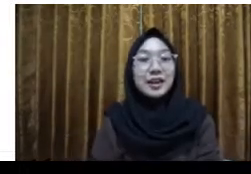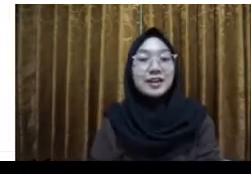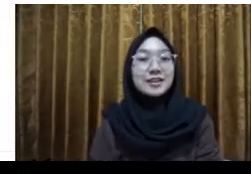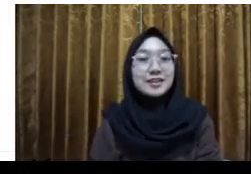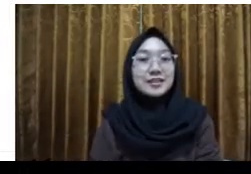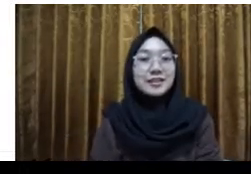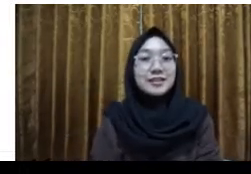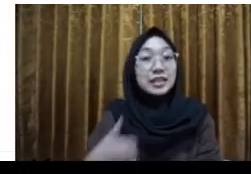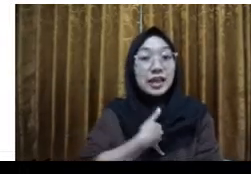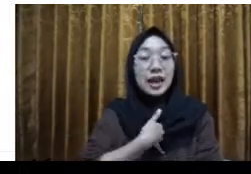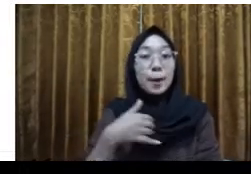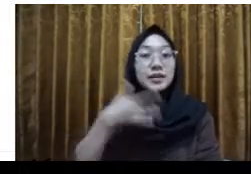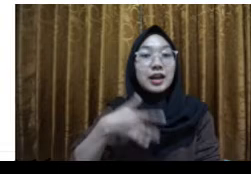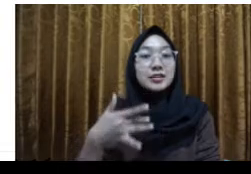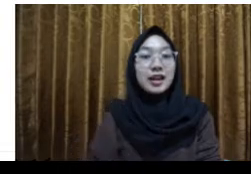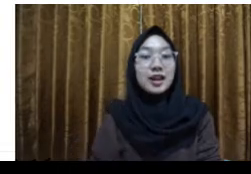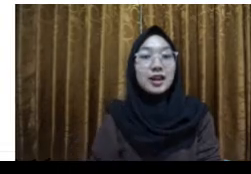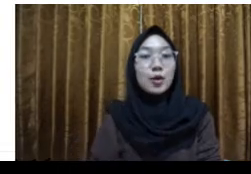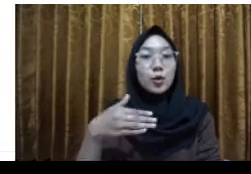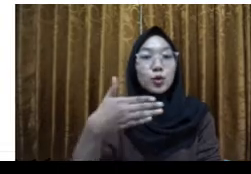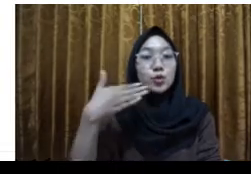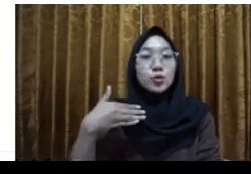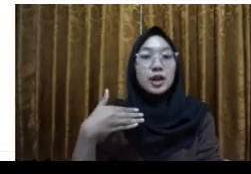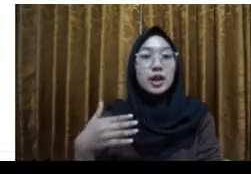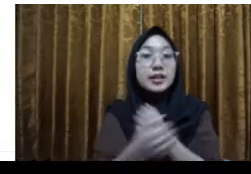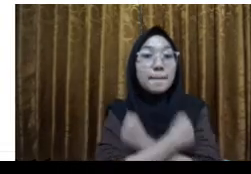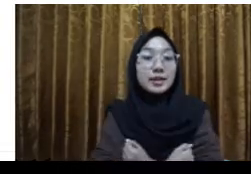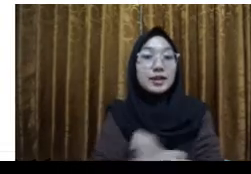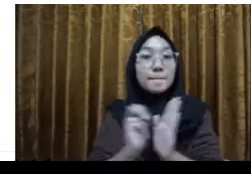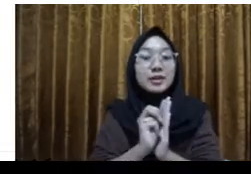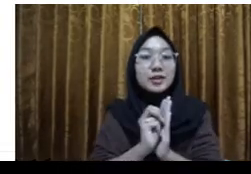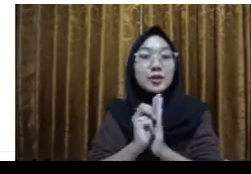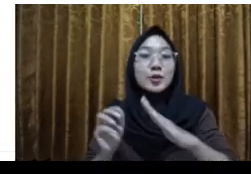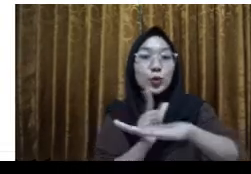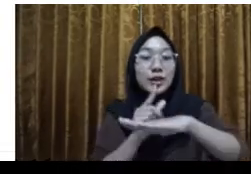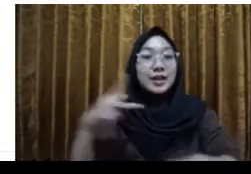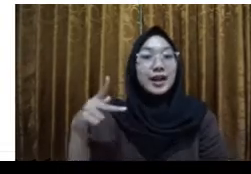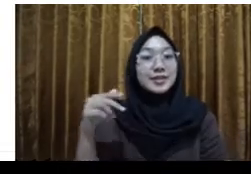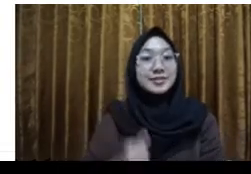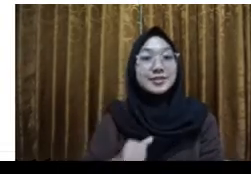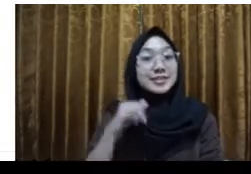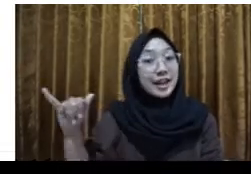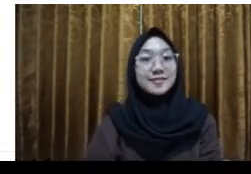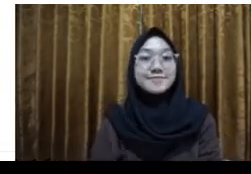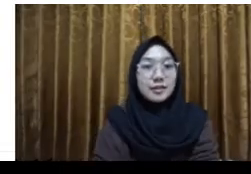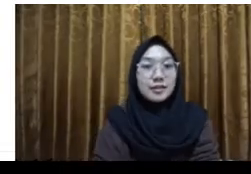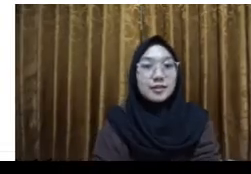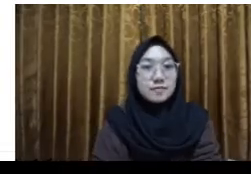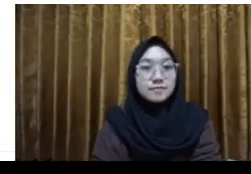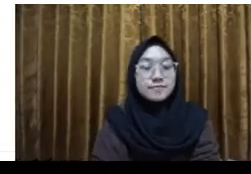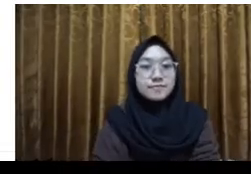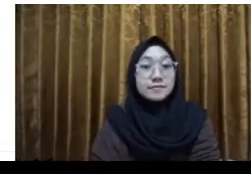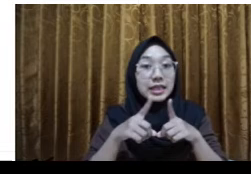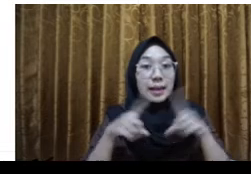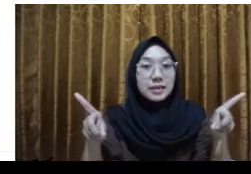yang terbaru itu justru saya merasa agak kurang nyaman menggunakannya, entah kenapa.